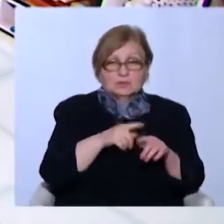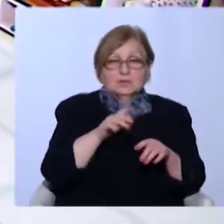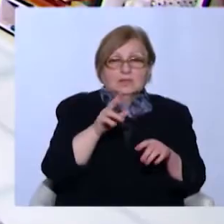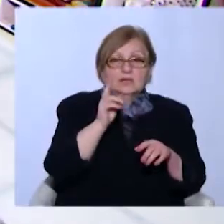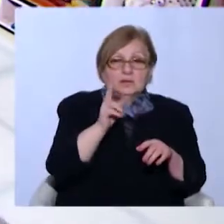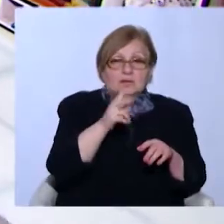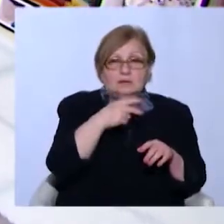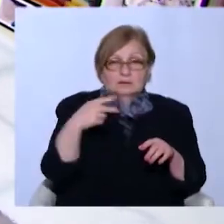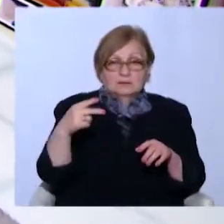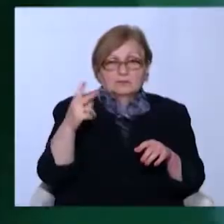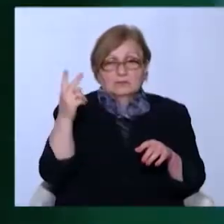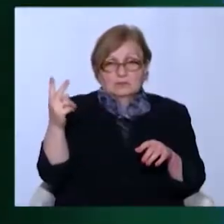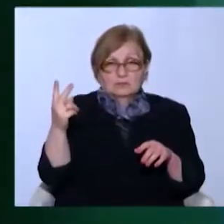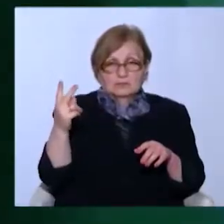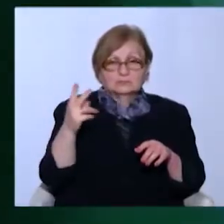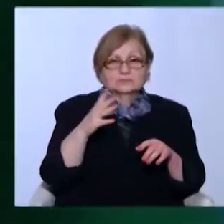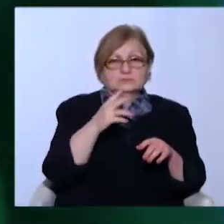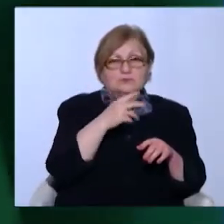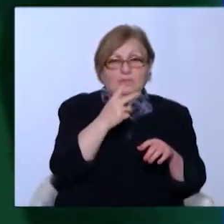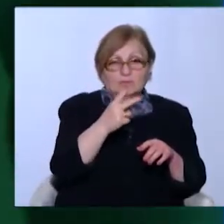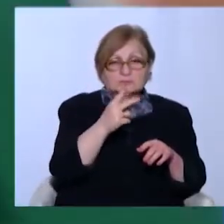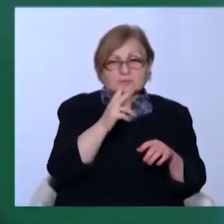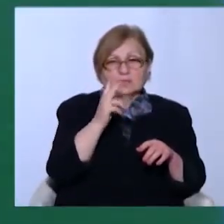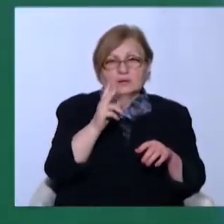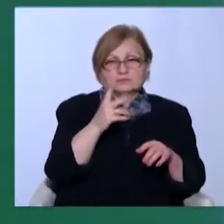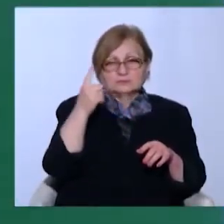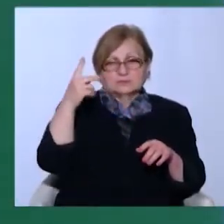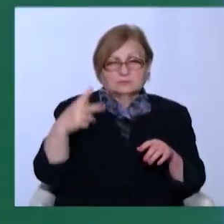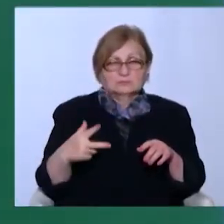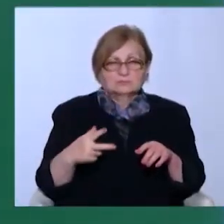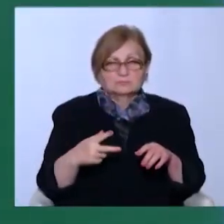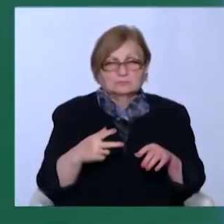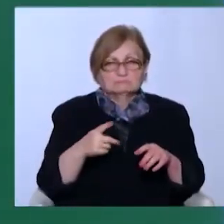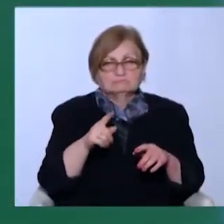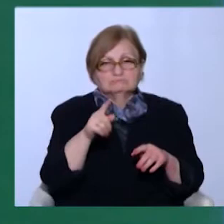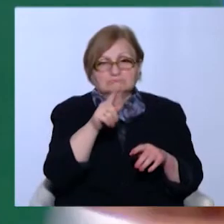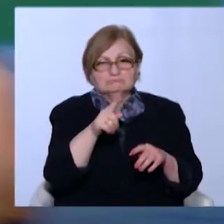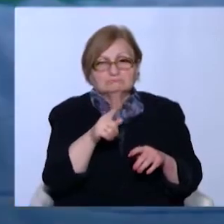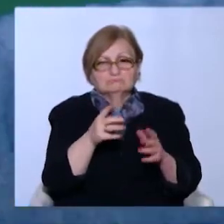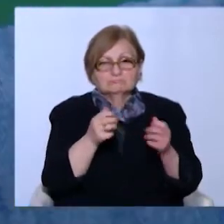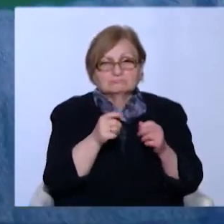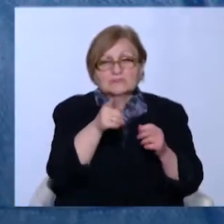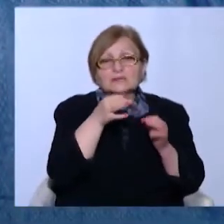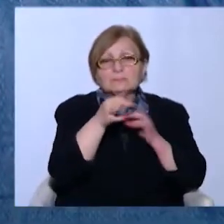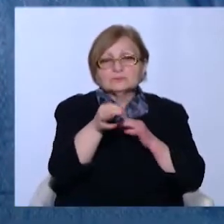კაუდრის 2-ს და კაუდრის 1 მეორედს. კაუდრის 2-ისთვის მიიღება შემდეგი პასუხი: